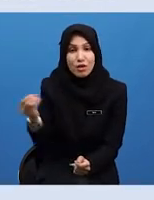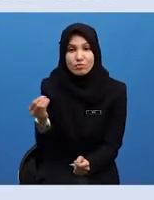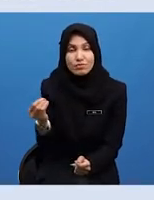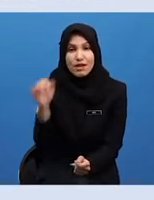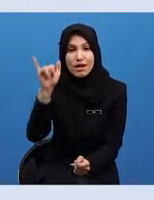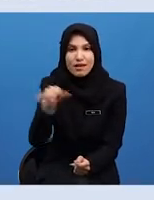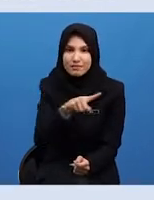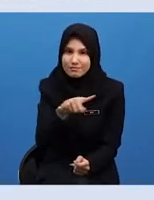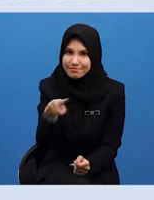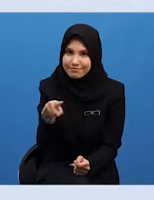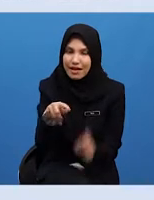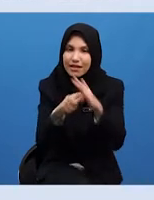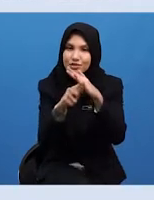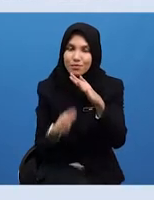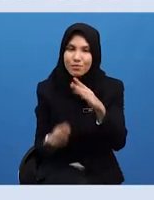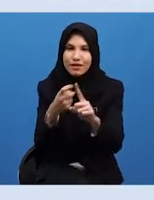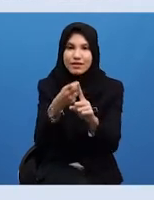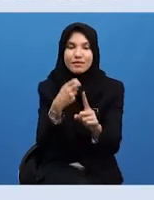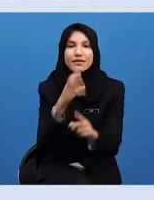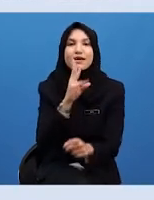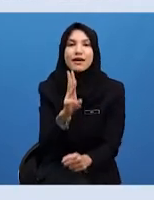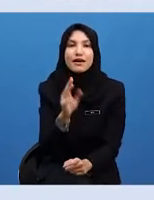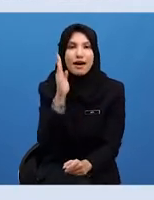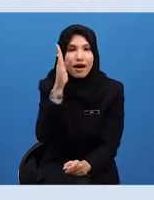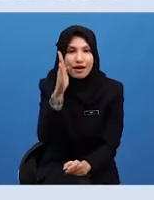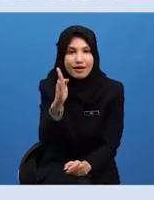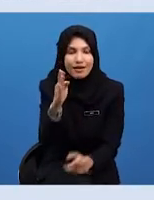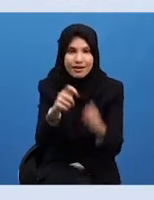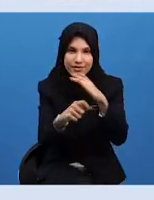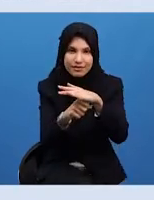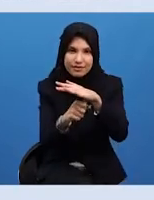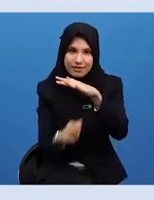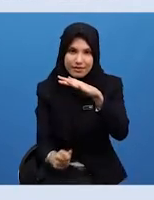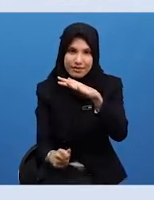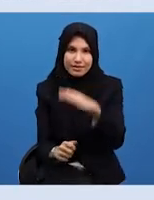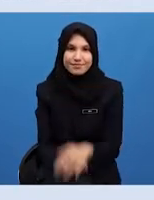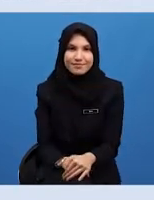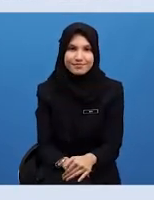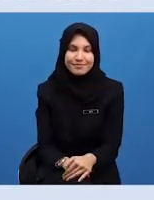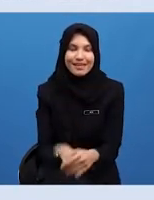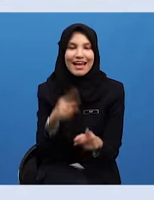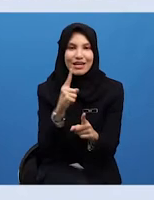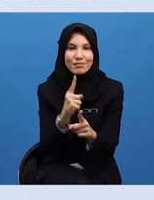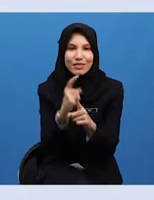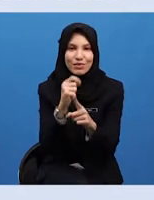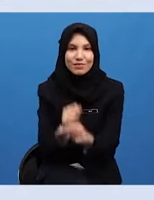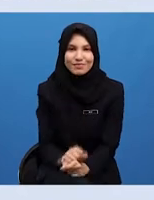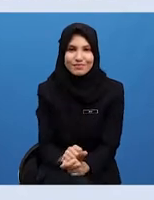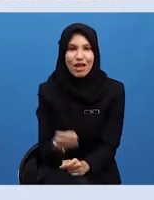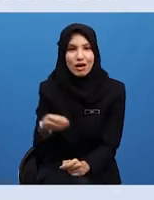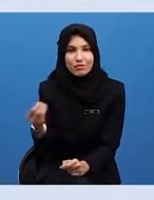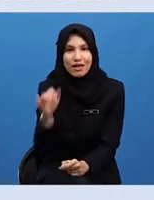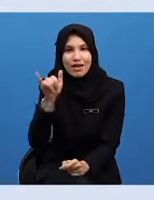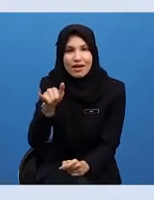objek yang tempat kosong, tumpat daripada air akan tenggelam. Ya, betul.